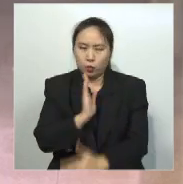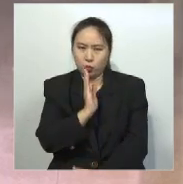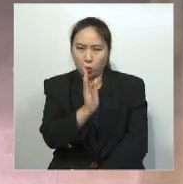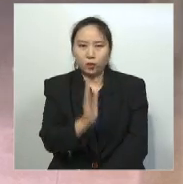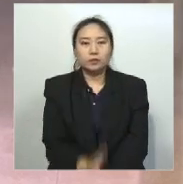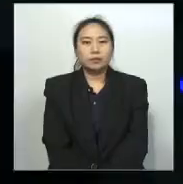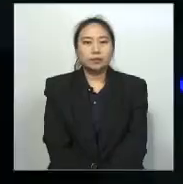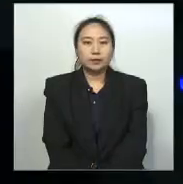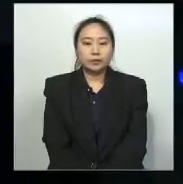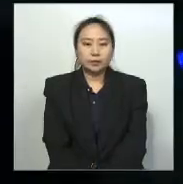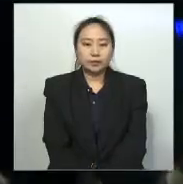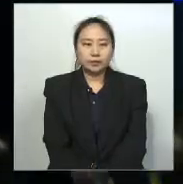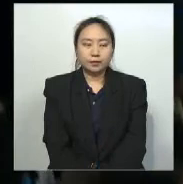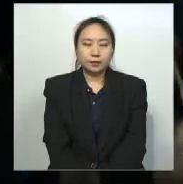ค่ะ